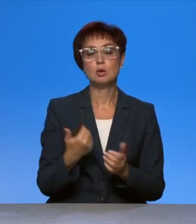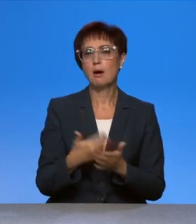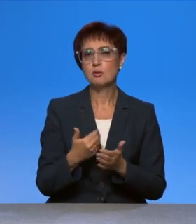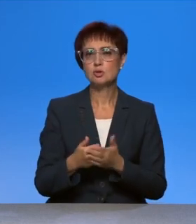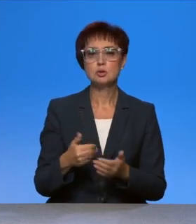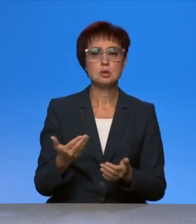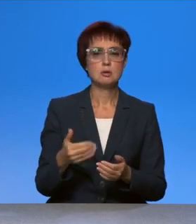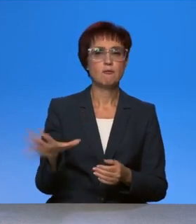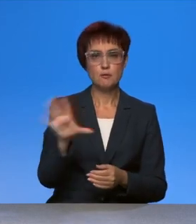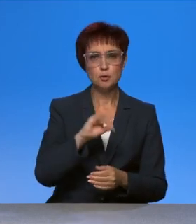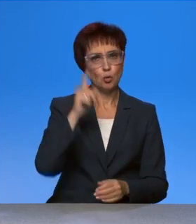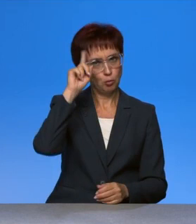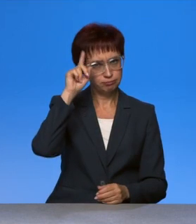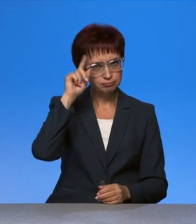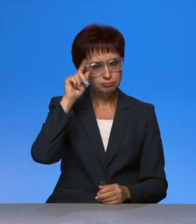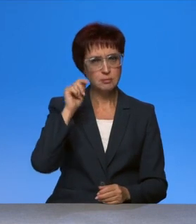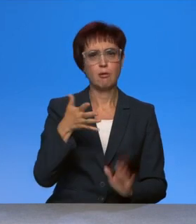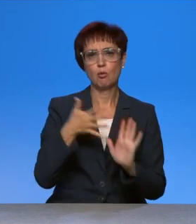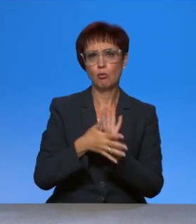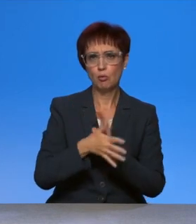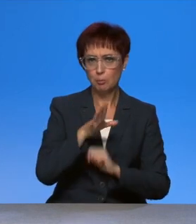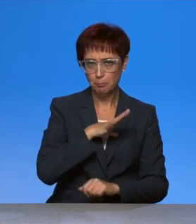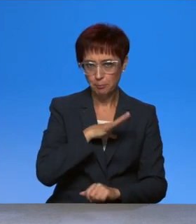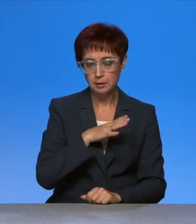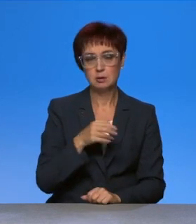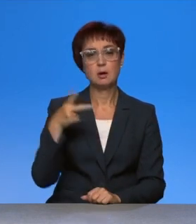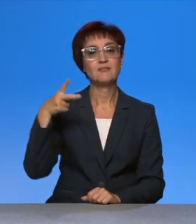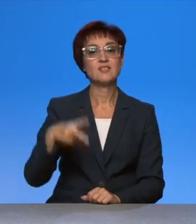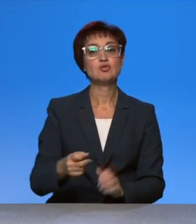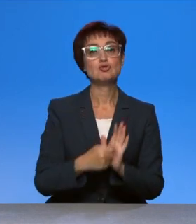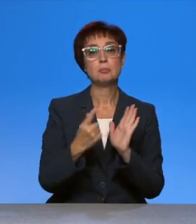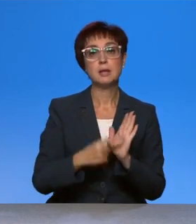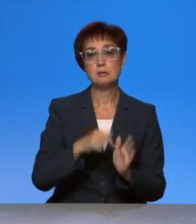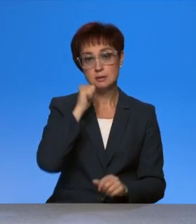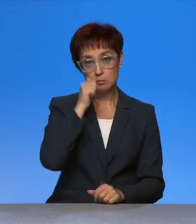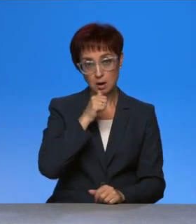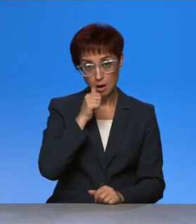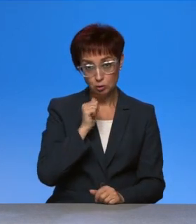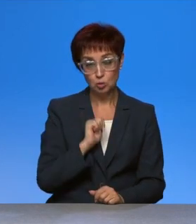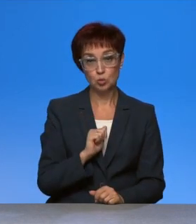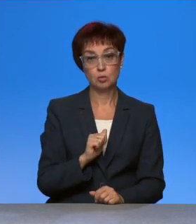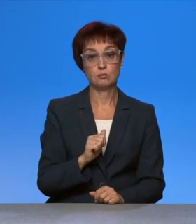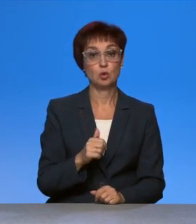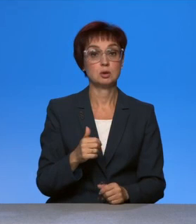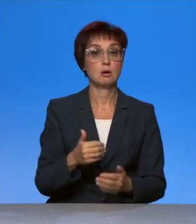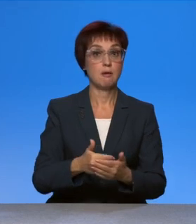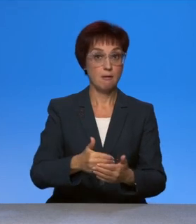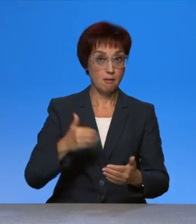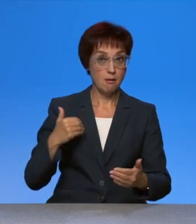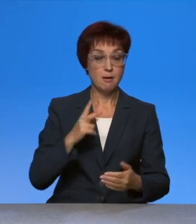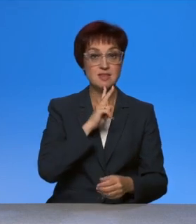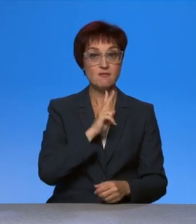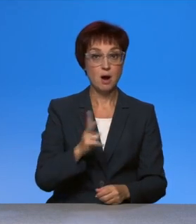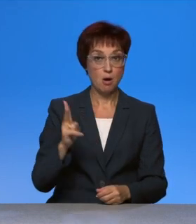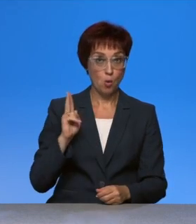то это только кажется. И в 2017 году, когда я отправлялся в экспедицию, до этого 2 года я занимался тем,